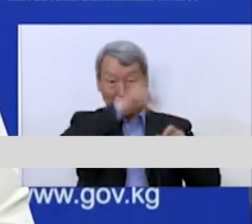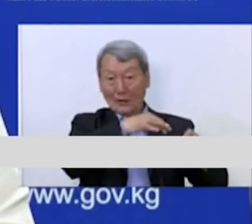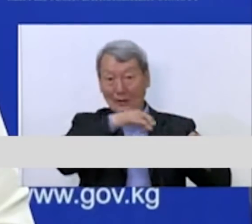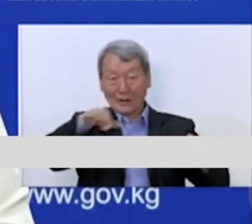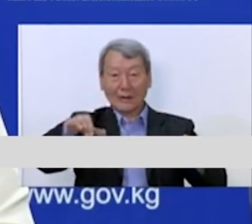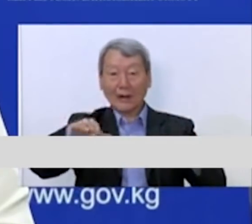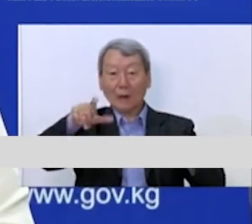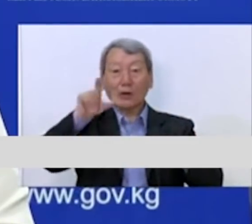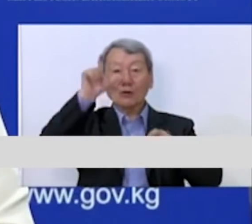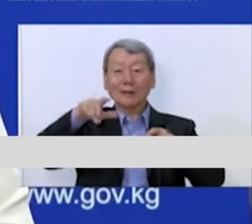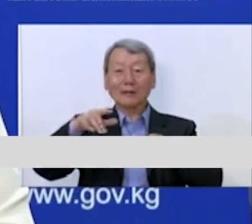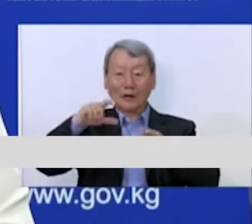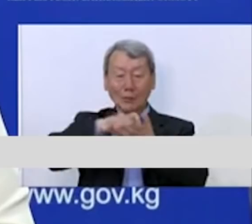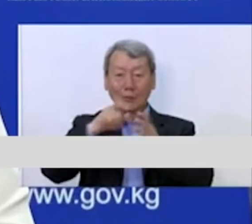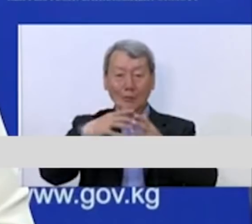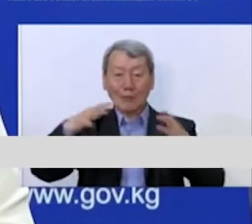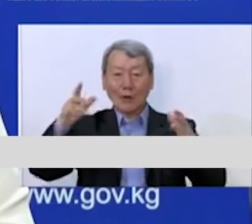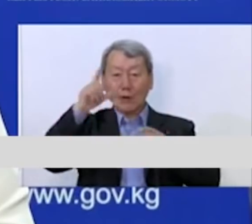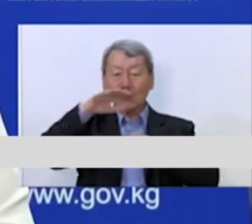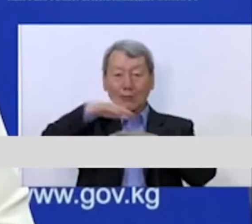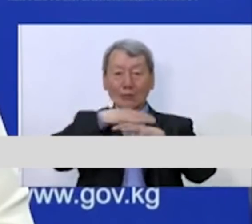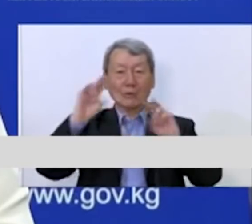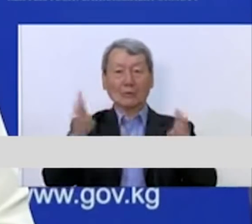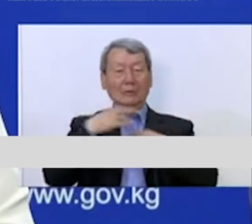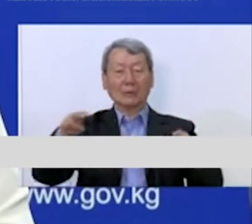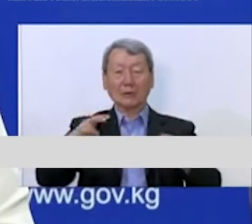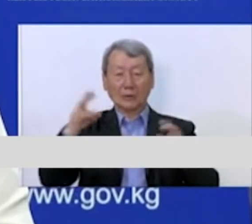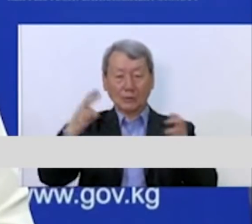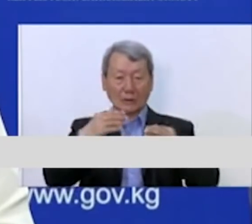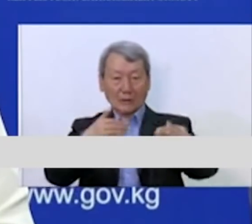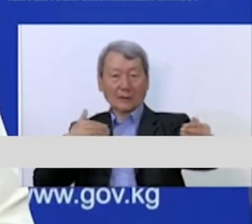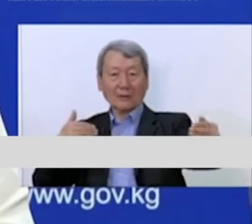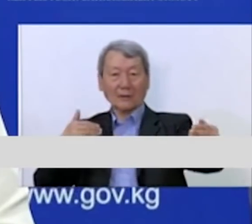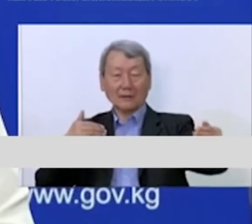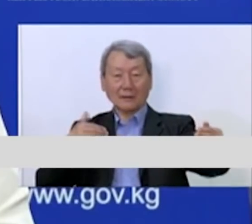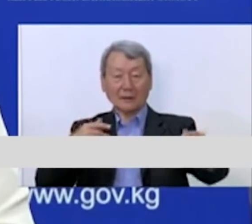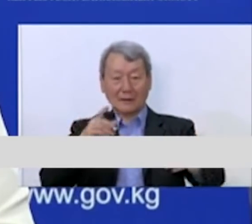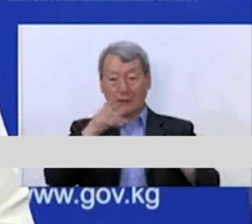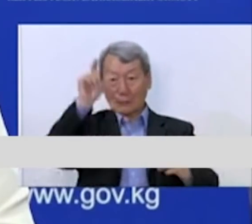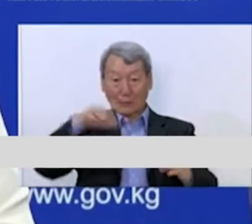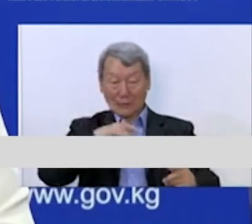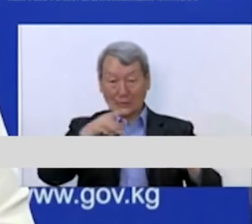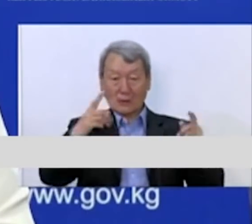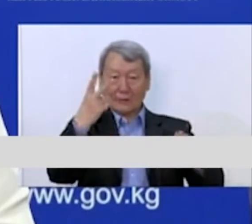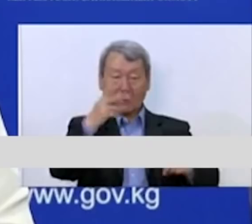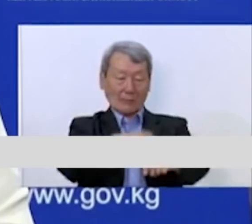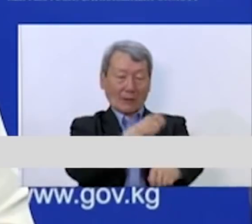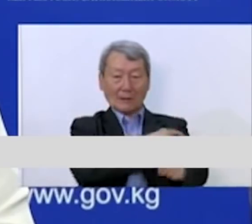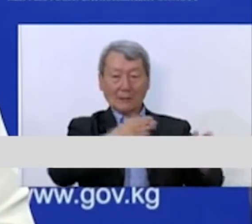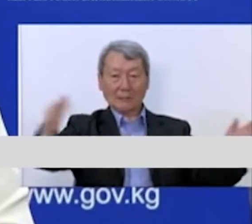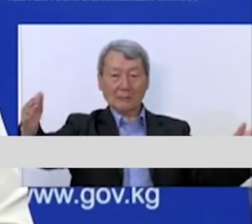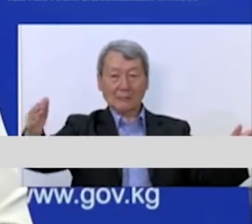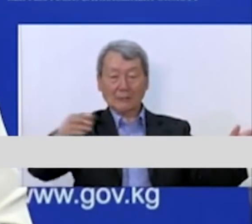не скапливались в помещениях магазинов. Нужно обеспечить дистанцию между посетителями в